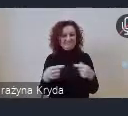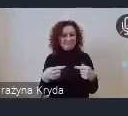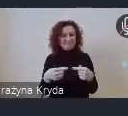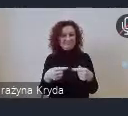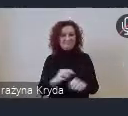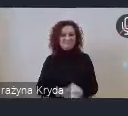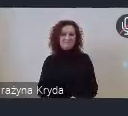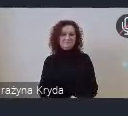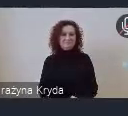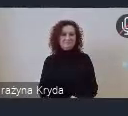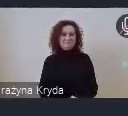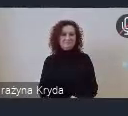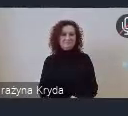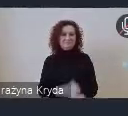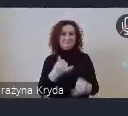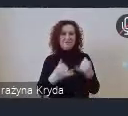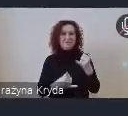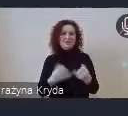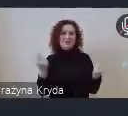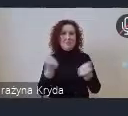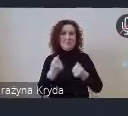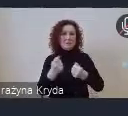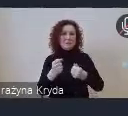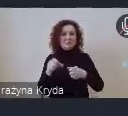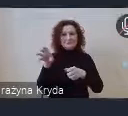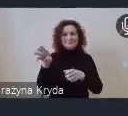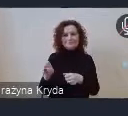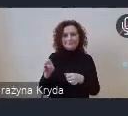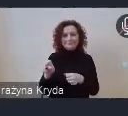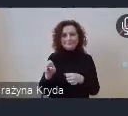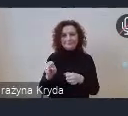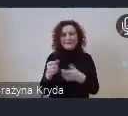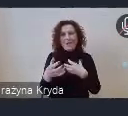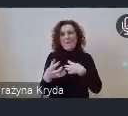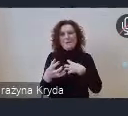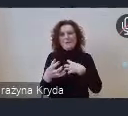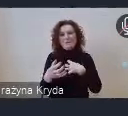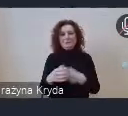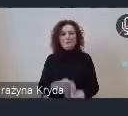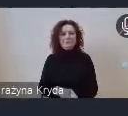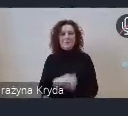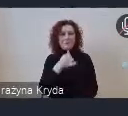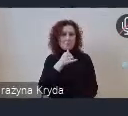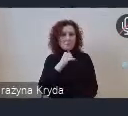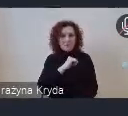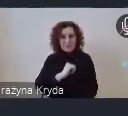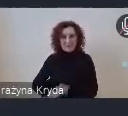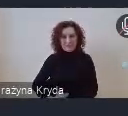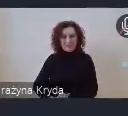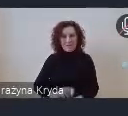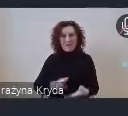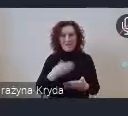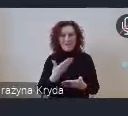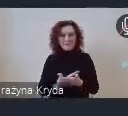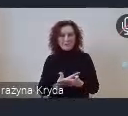przy mocniejszym ścisku tego rodzaju kształt po prostu boli w dłoń Spróbujcie sobie kiedyś samemu Spróbujcie na przykład kwadratową albo